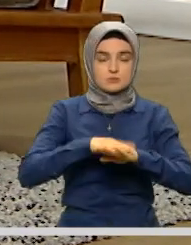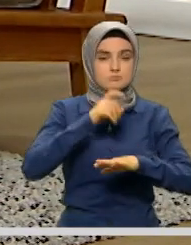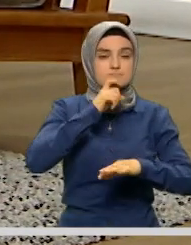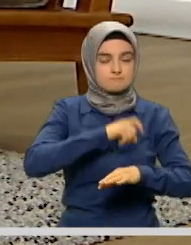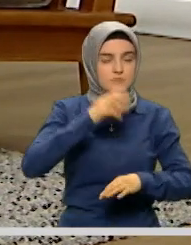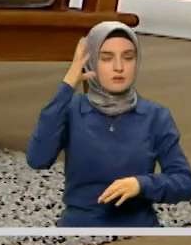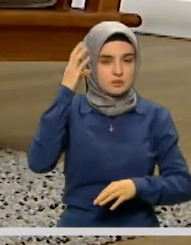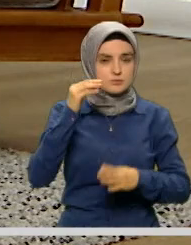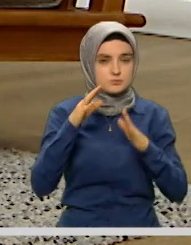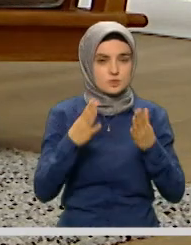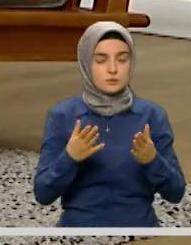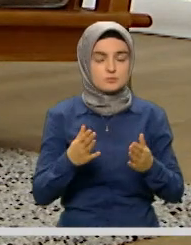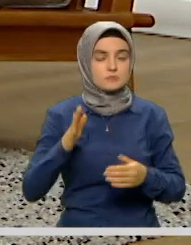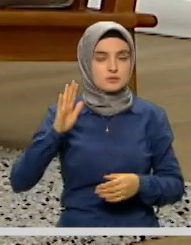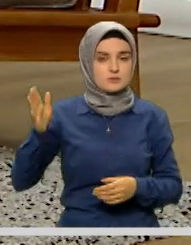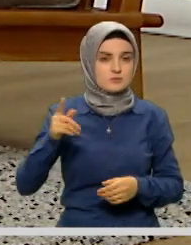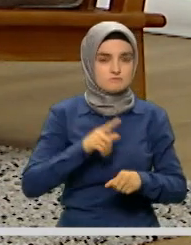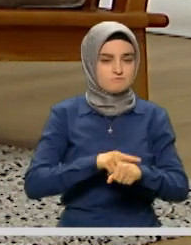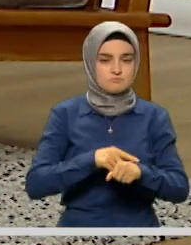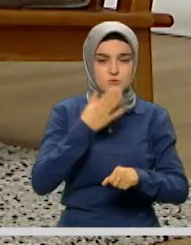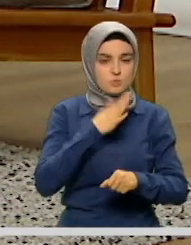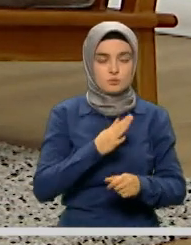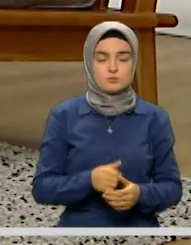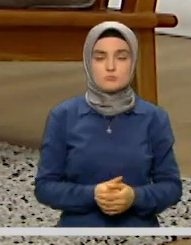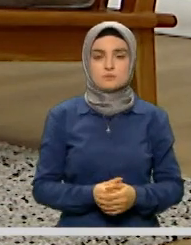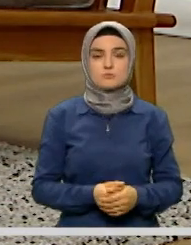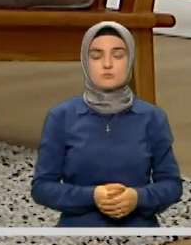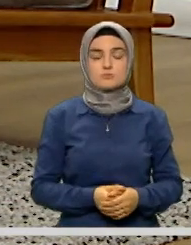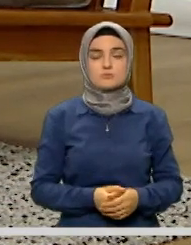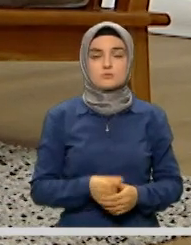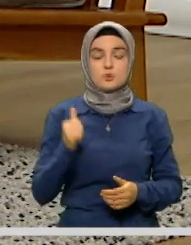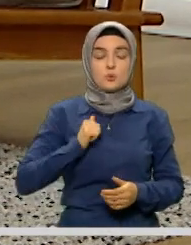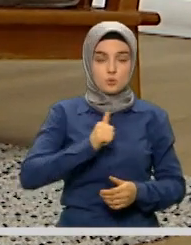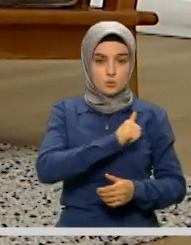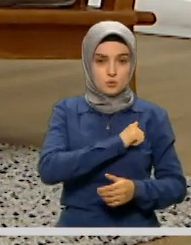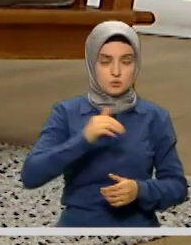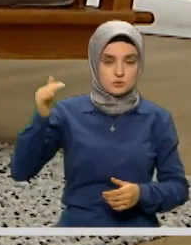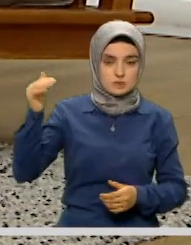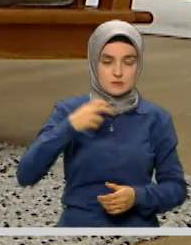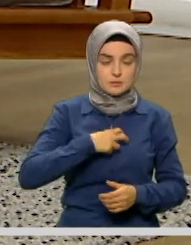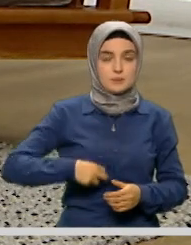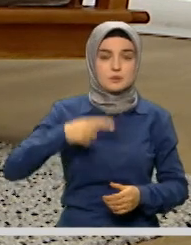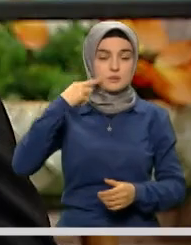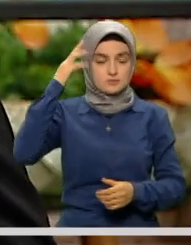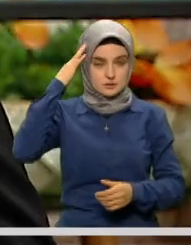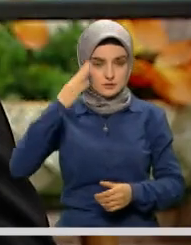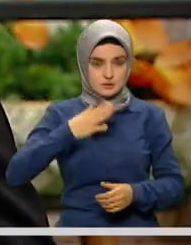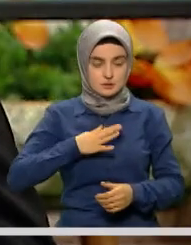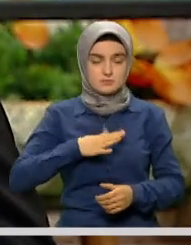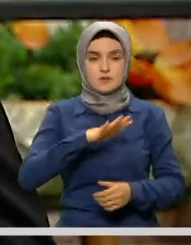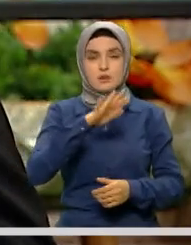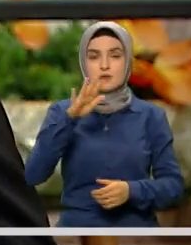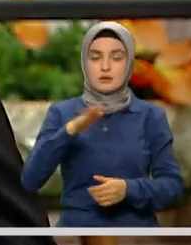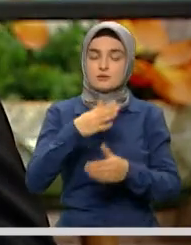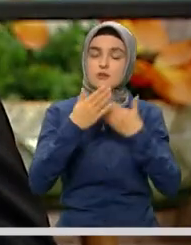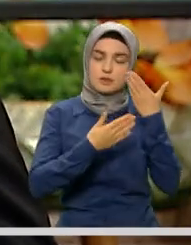farkında fakat gidebilecek artık vakit de geçmiş. Ve nihayetinde ordu geldiğinde Efendimiz Aleyhisselatü Vesselam'a herkes mazeretlerini